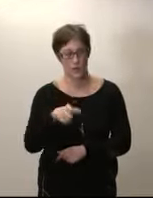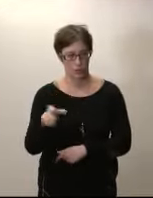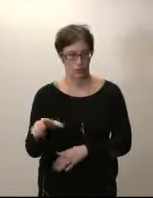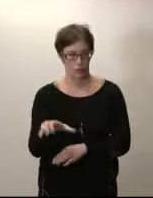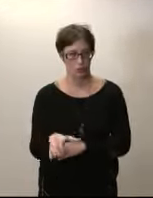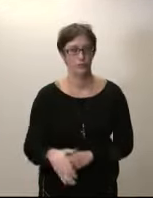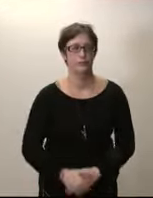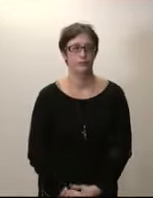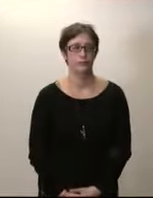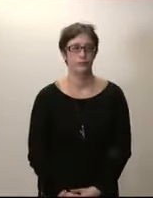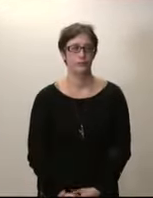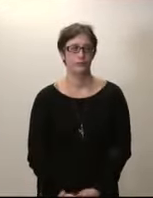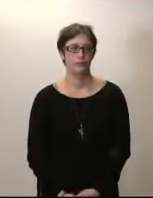personnes.